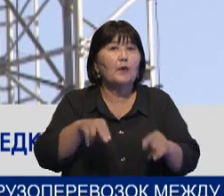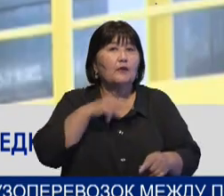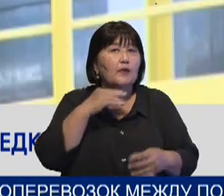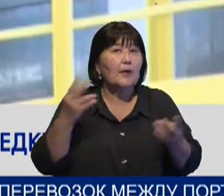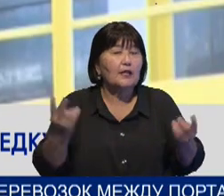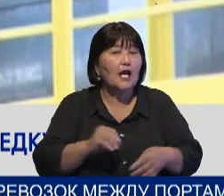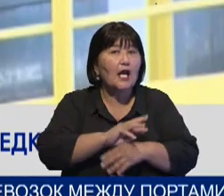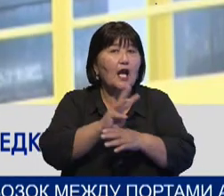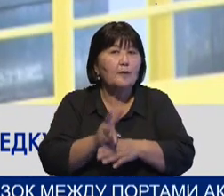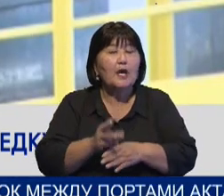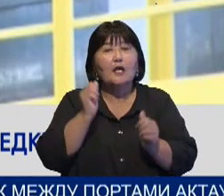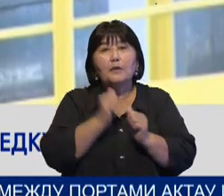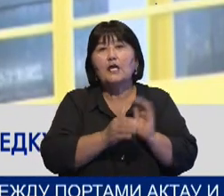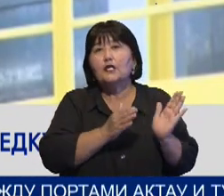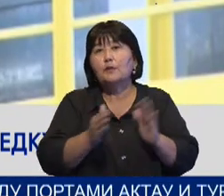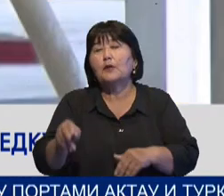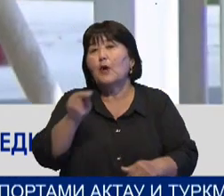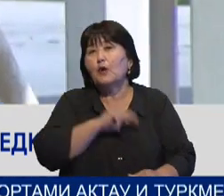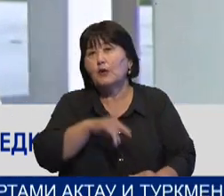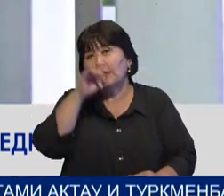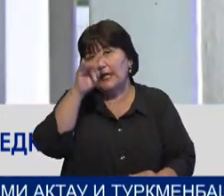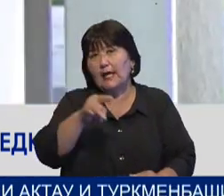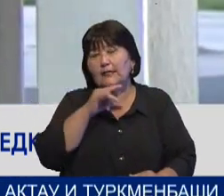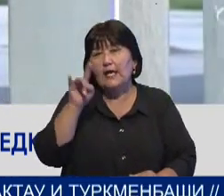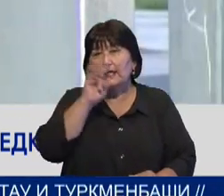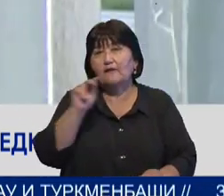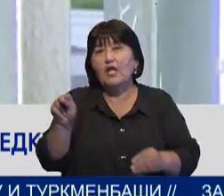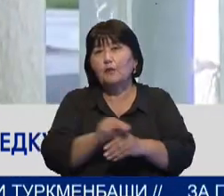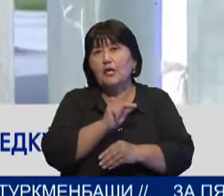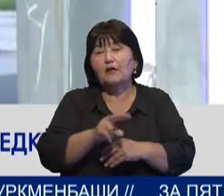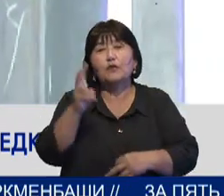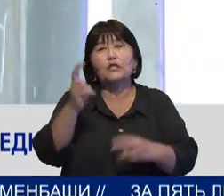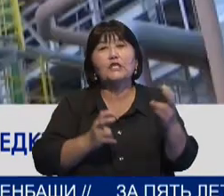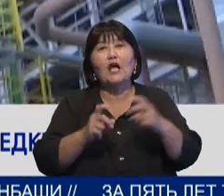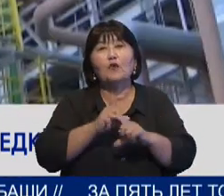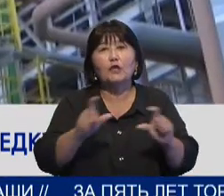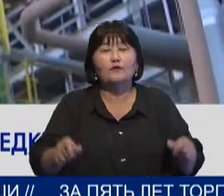необходимость обеспечения бесперебойной работы казахстанских нефтеперерабатывающих заводов.